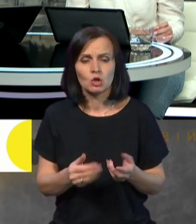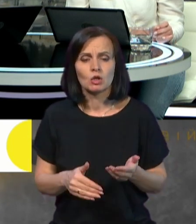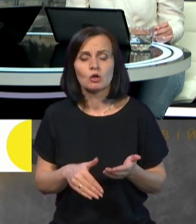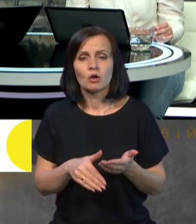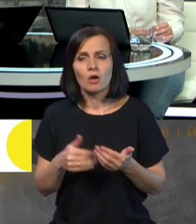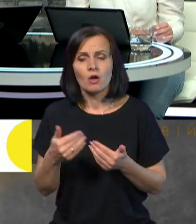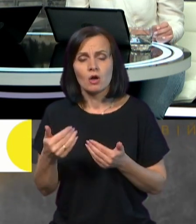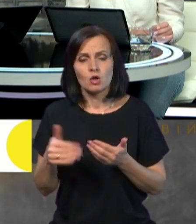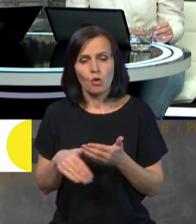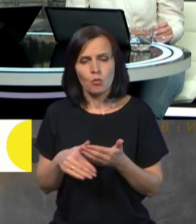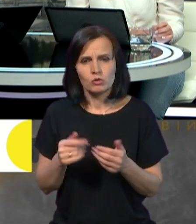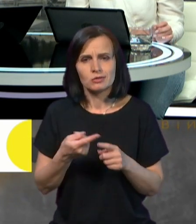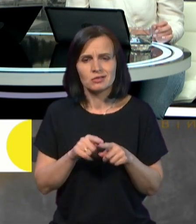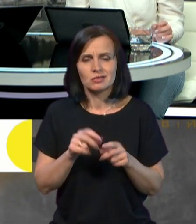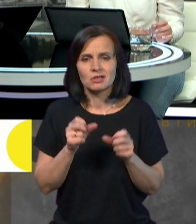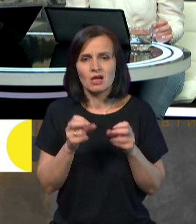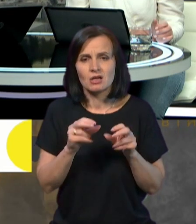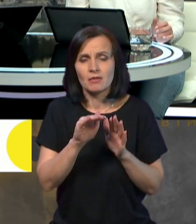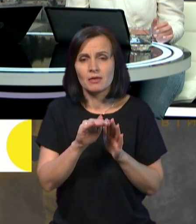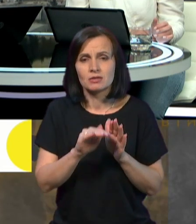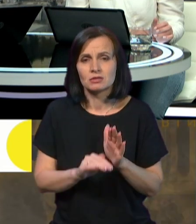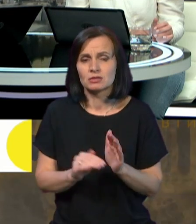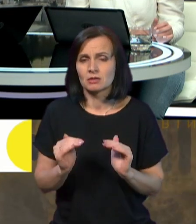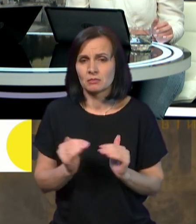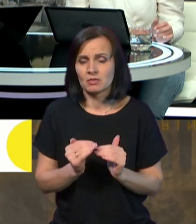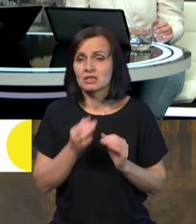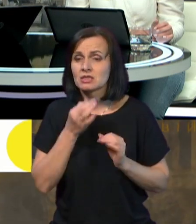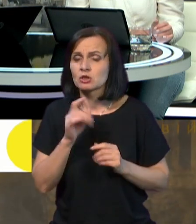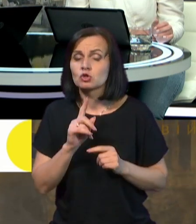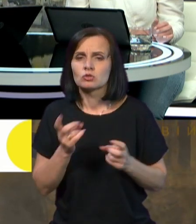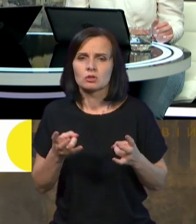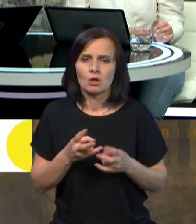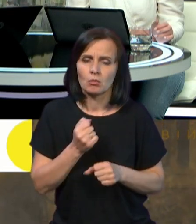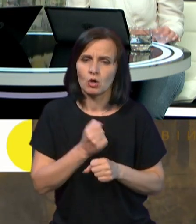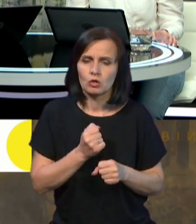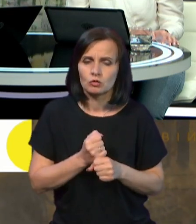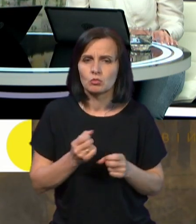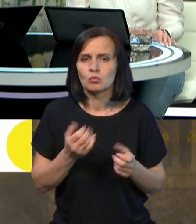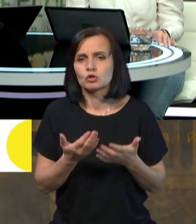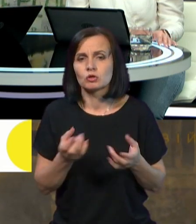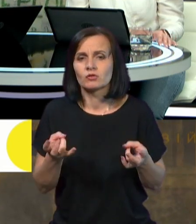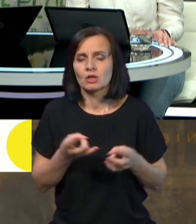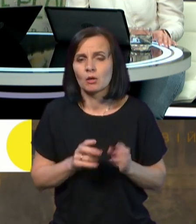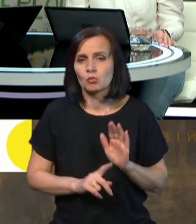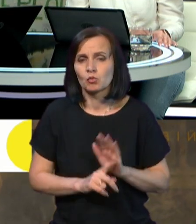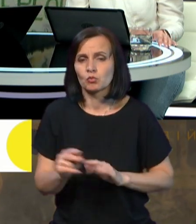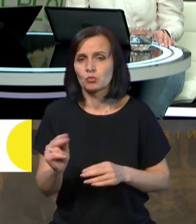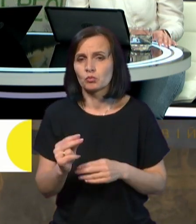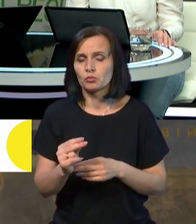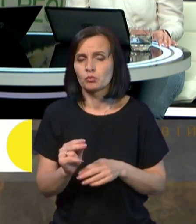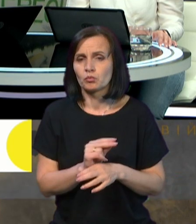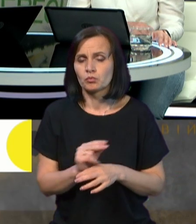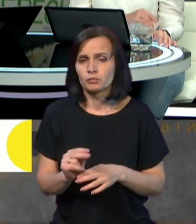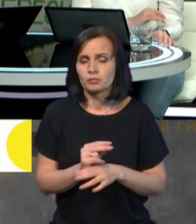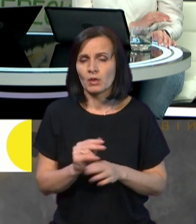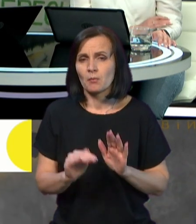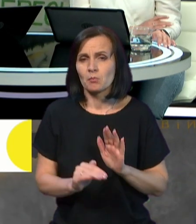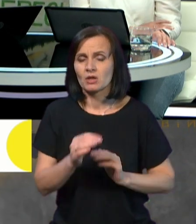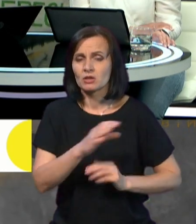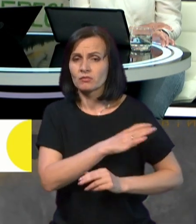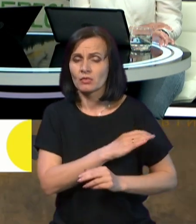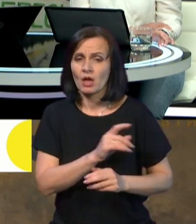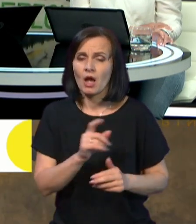ви зменшите рівень свого артеріального тиску, який наразі є основною причиною як інсультів, так і